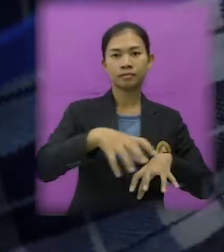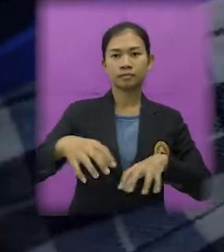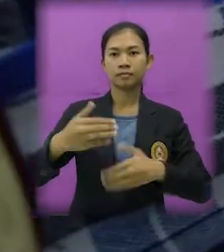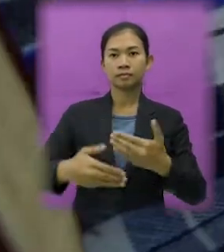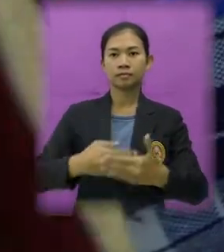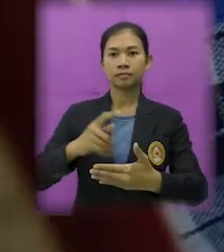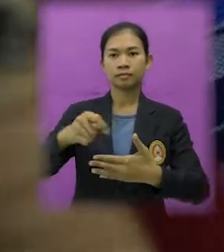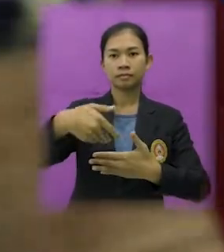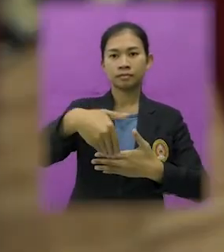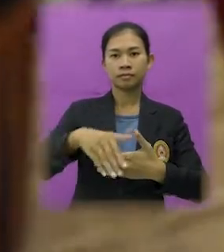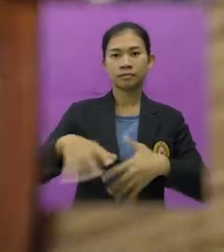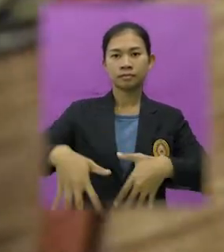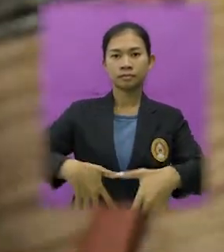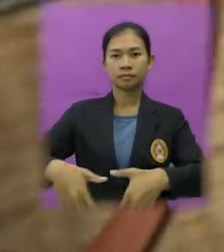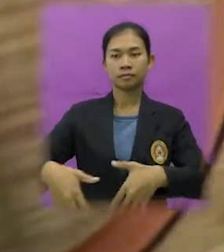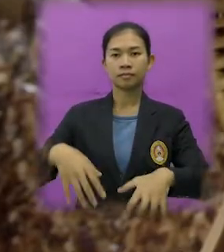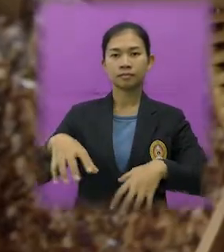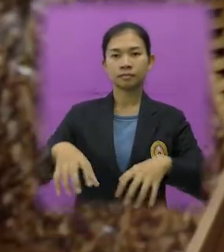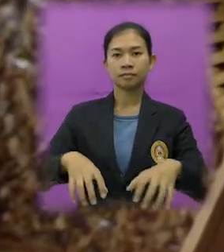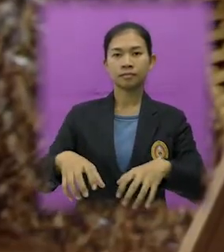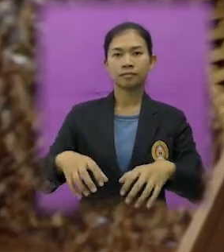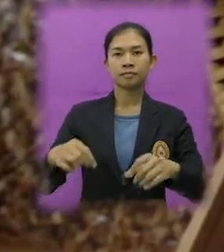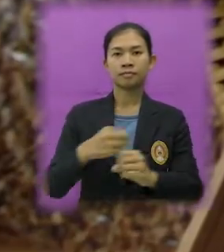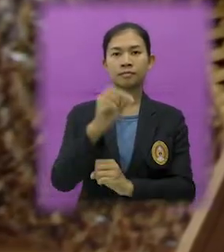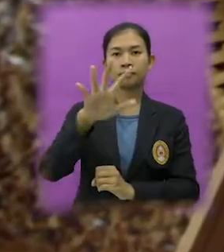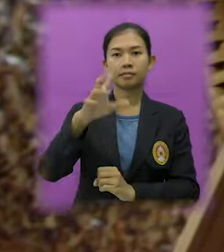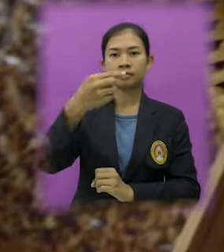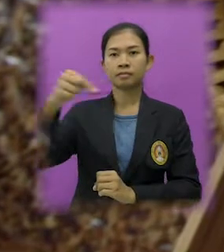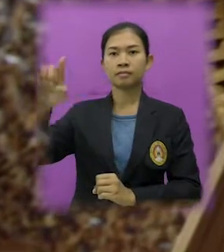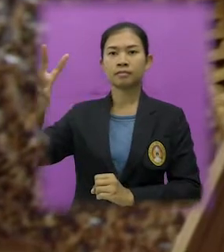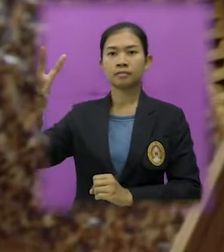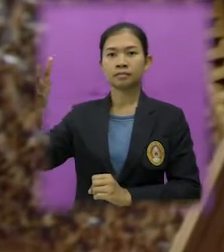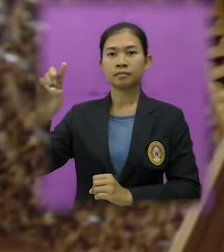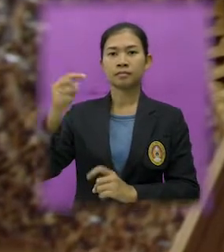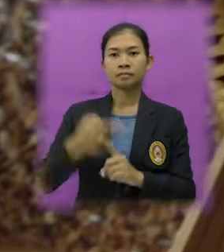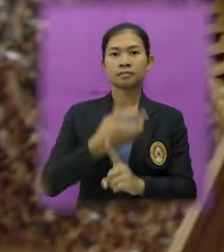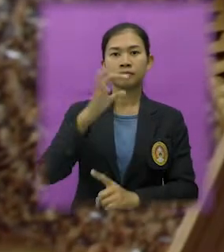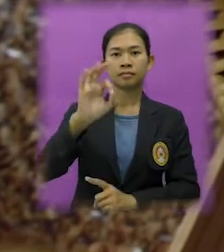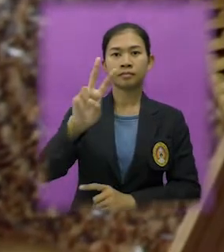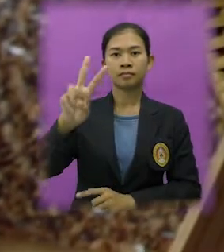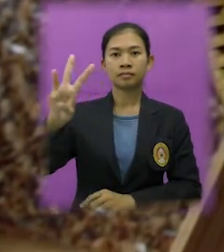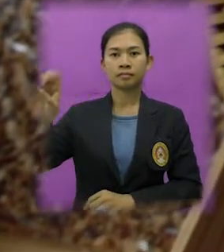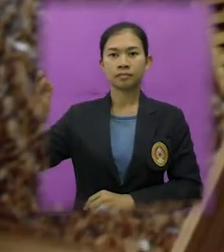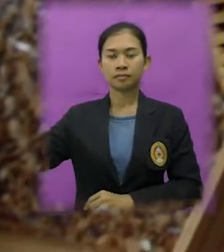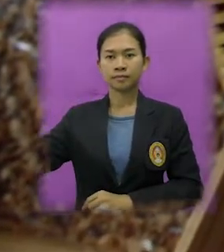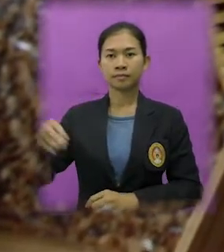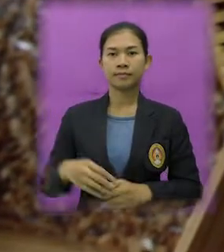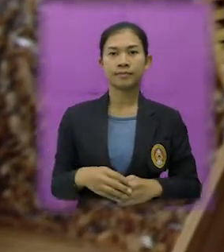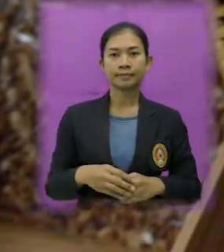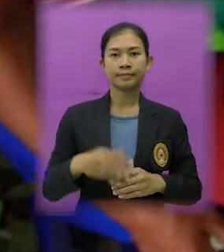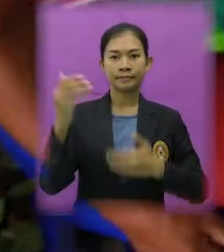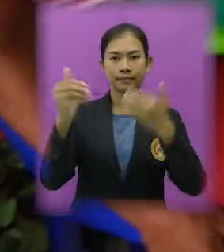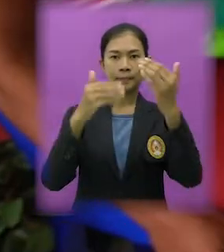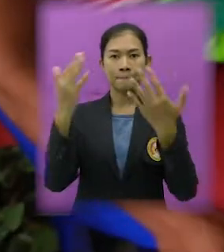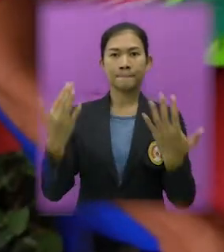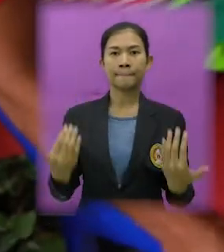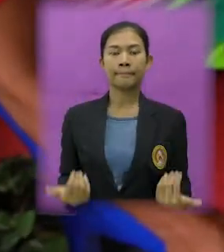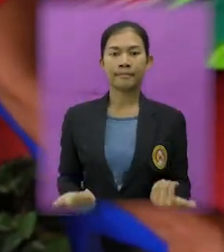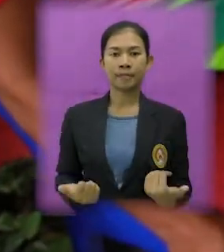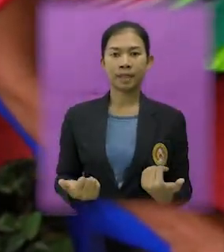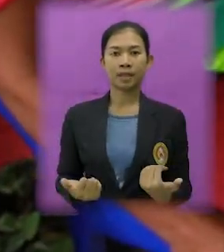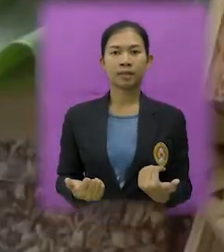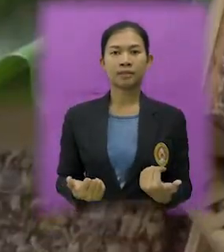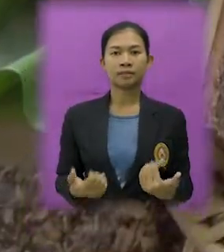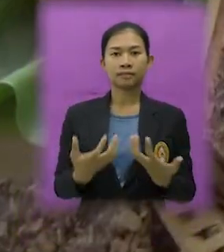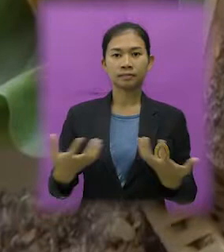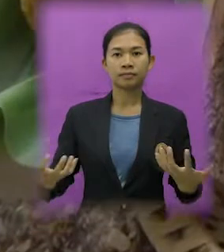นและมีเครือข่ายการตลาดนอกชุมชนซึ่งจัดขึ้นในวันที่5ถึง7กันยายน2562โดยกิจกรรม